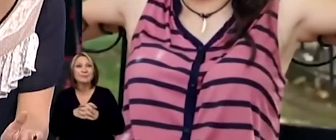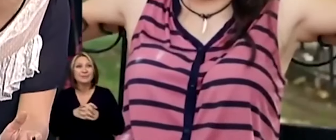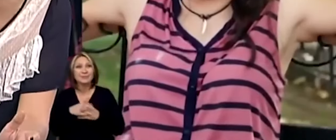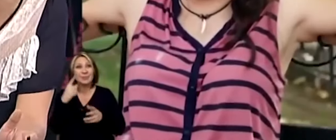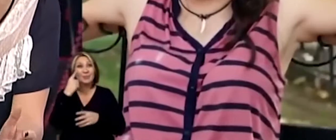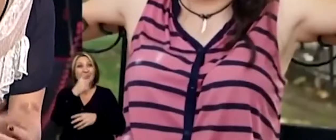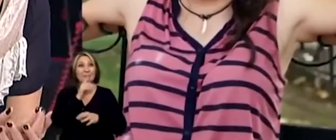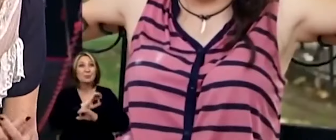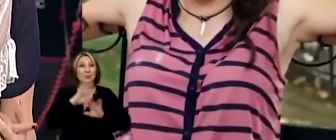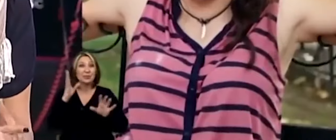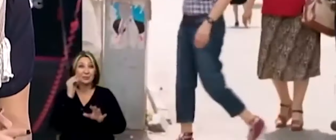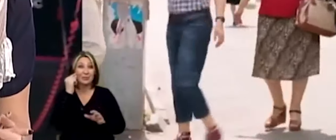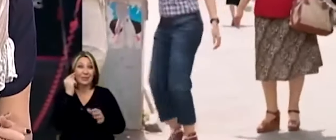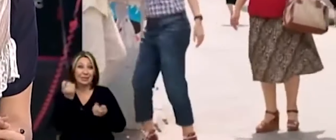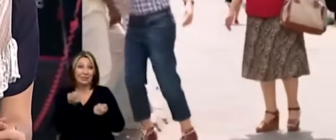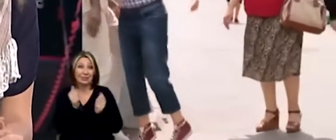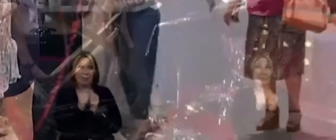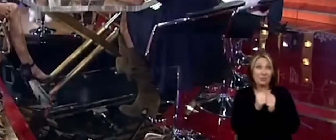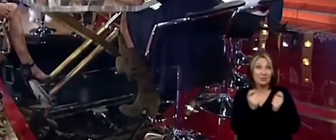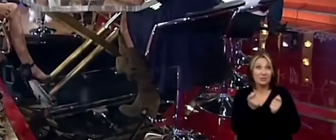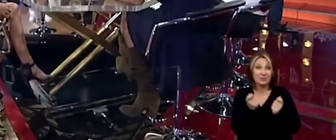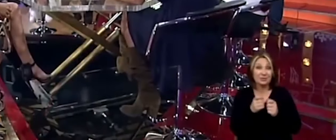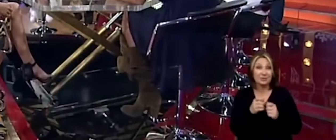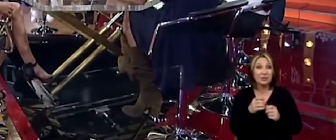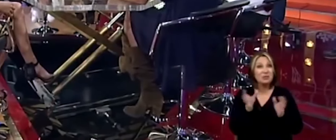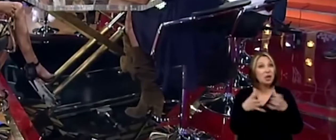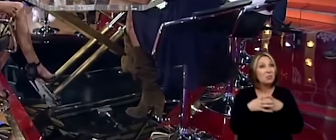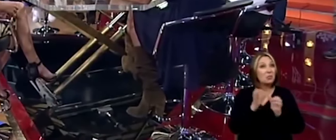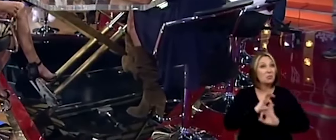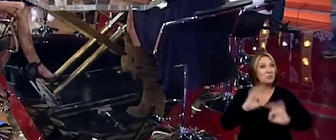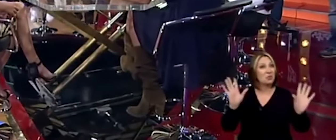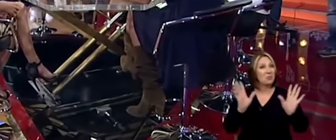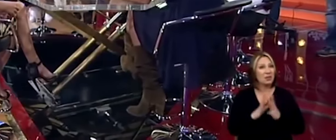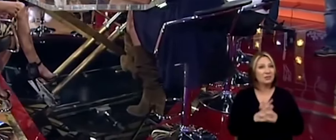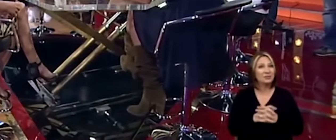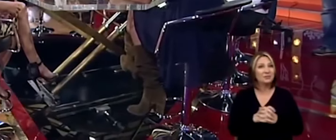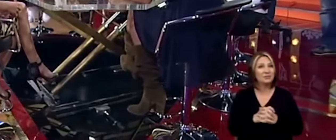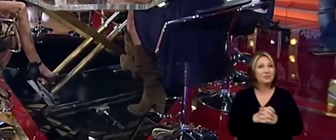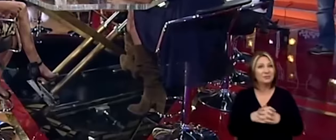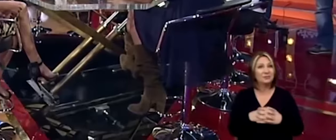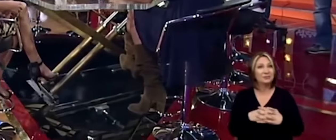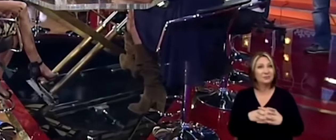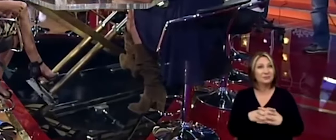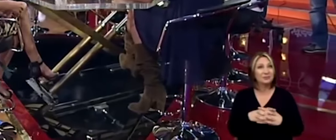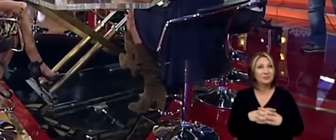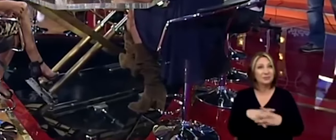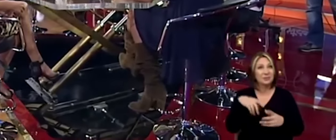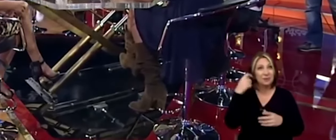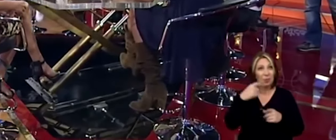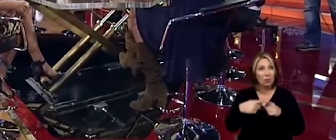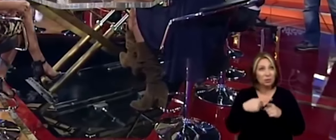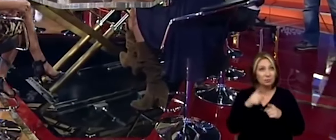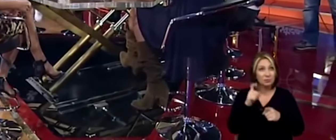de baksana, muhteşem insanlarla çalıştık yani. Kadro acayip. Gerçekten. Peki, filme ortak